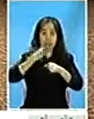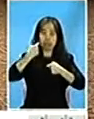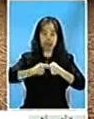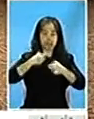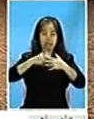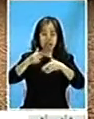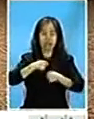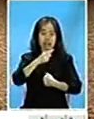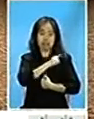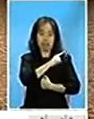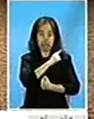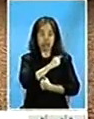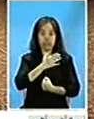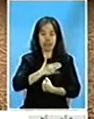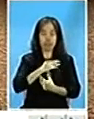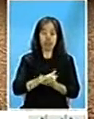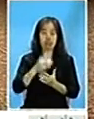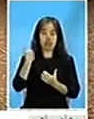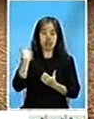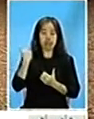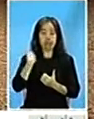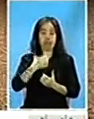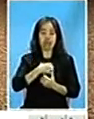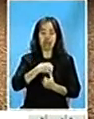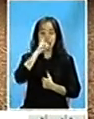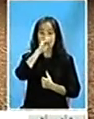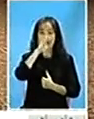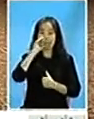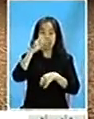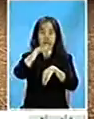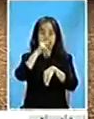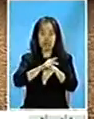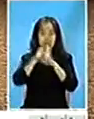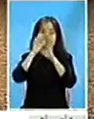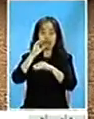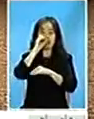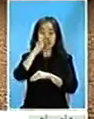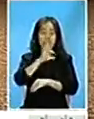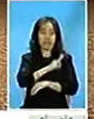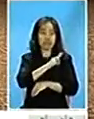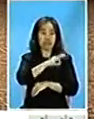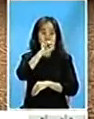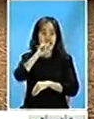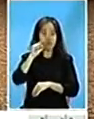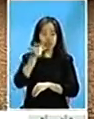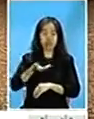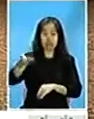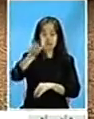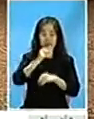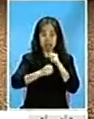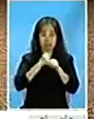ที่ดิฉันมีข้อสังเกตนะคะที่อยากจะกลับเรียนท่านประธานผ่านไปยังท่านสมาชิกว่าการจัดทำงบประมาณปี